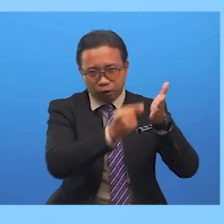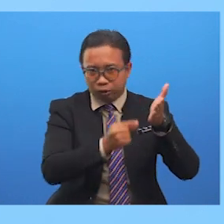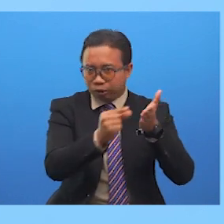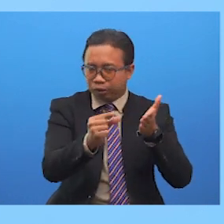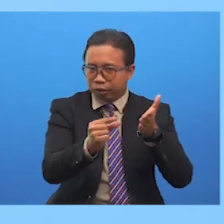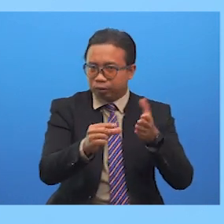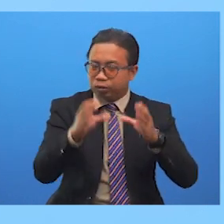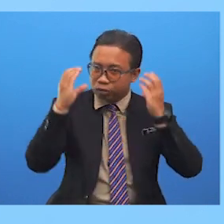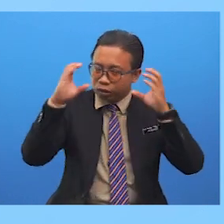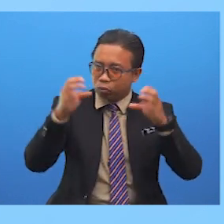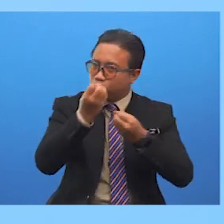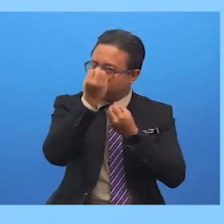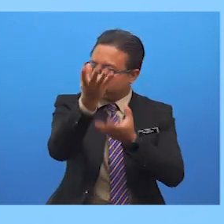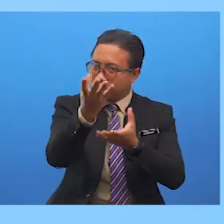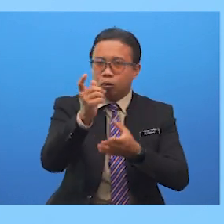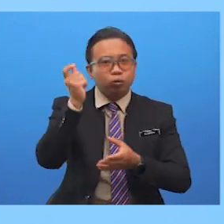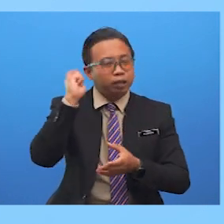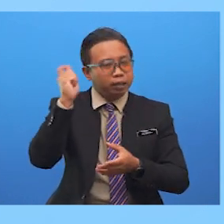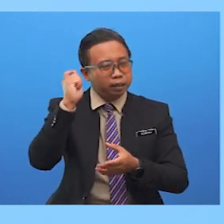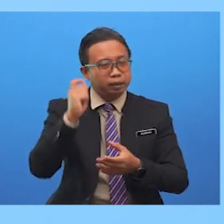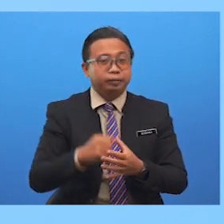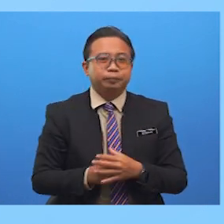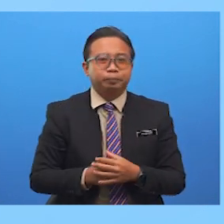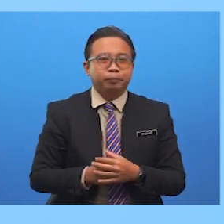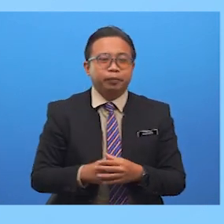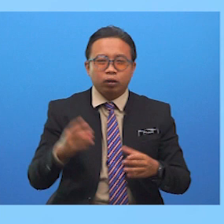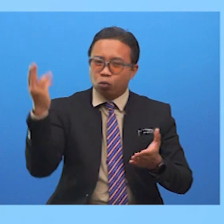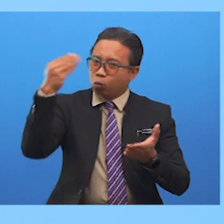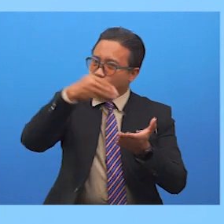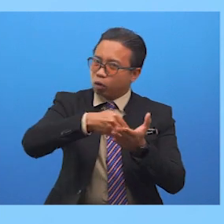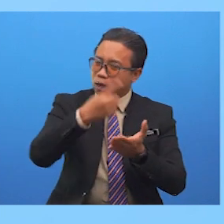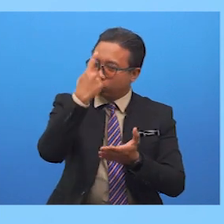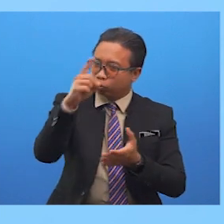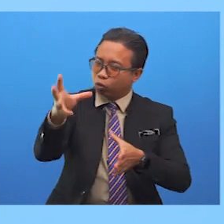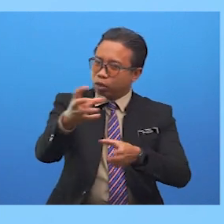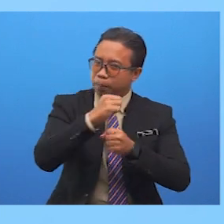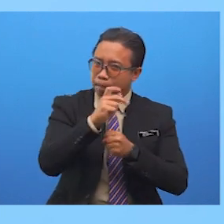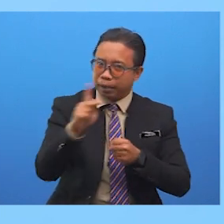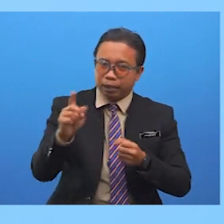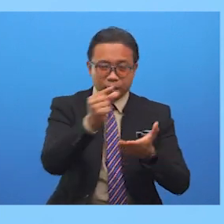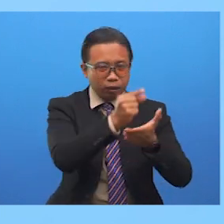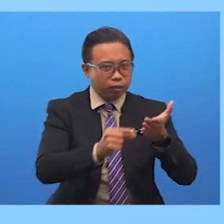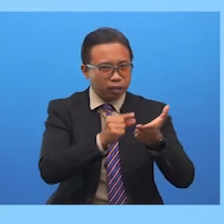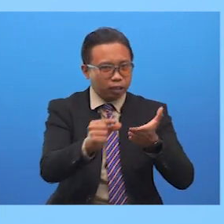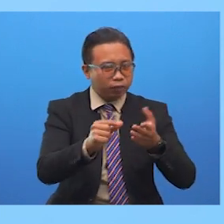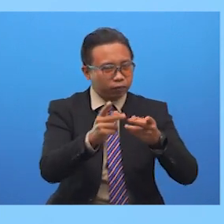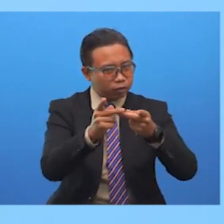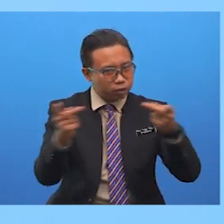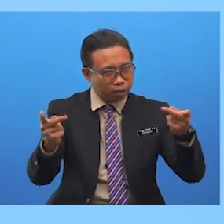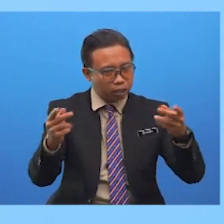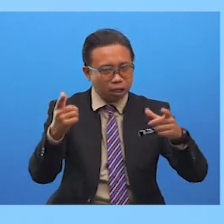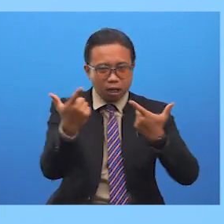seperti yang Cikgu telah Terangkan sebentar tadi diulang untuk mendapatkan graph jarak